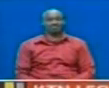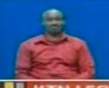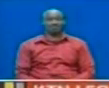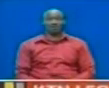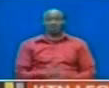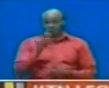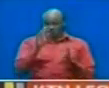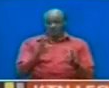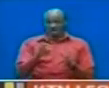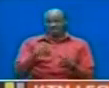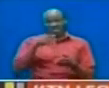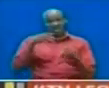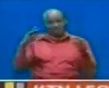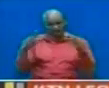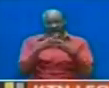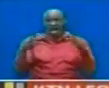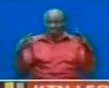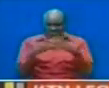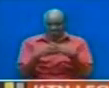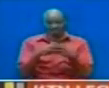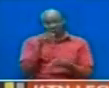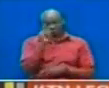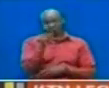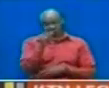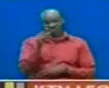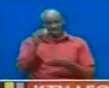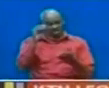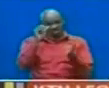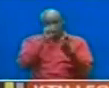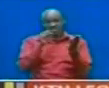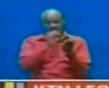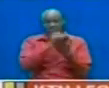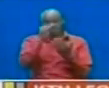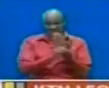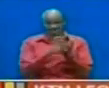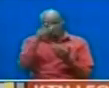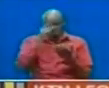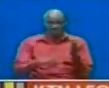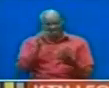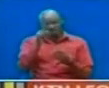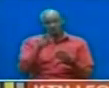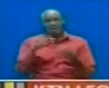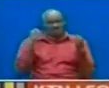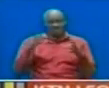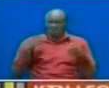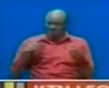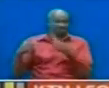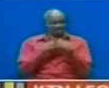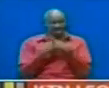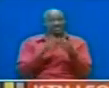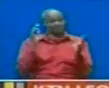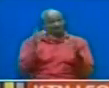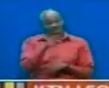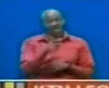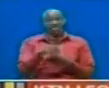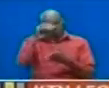Mtazamaji, somo la hisabati ama ukipenda hesabu kwa wengi ni mojawapo ya masomo ambayo huwa na changamoto kuu hasa